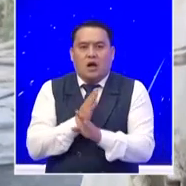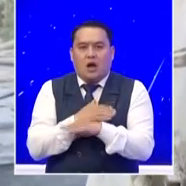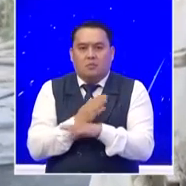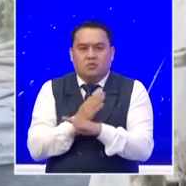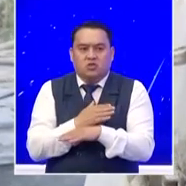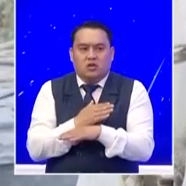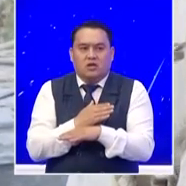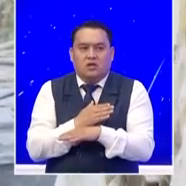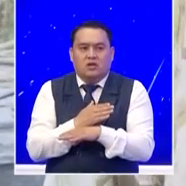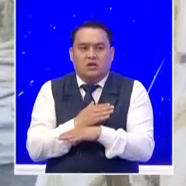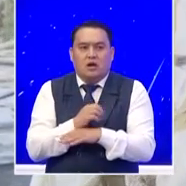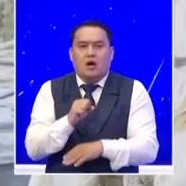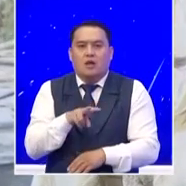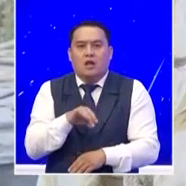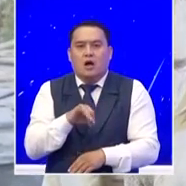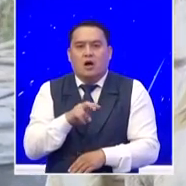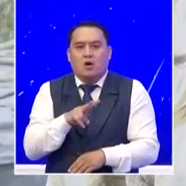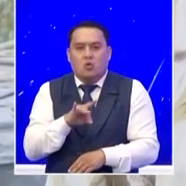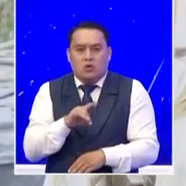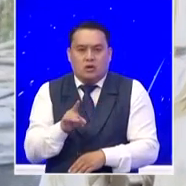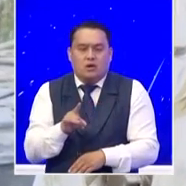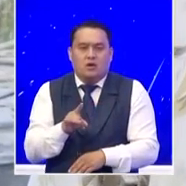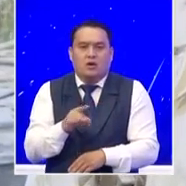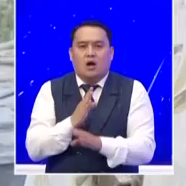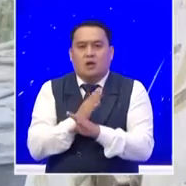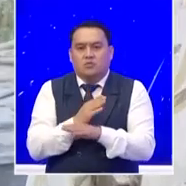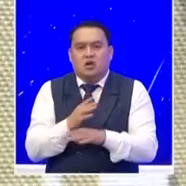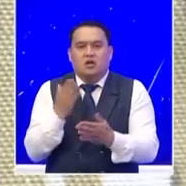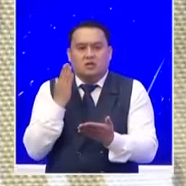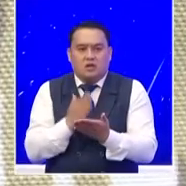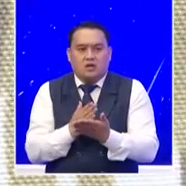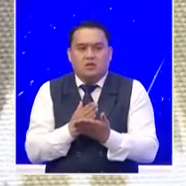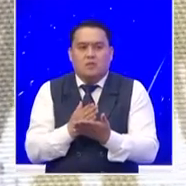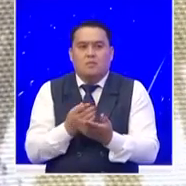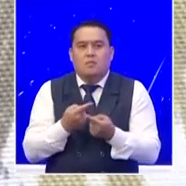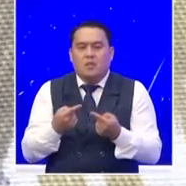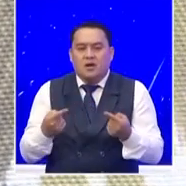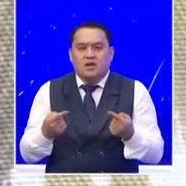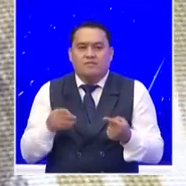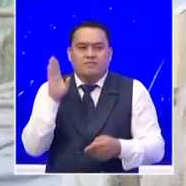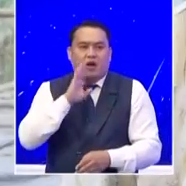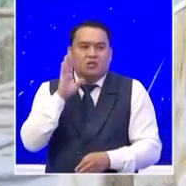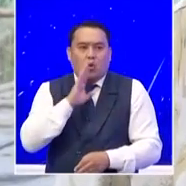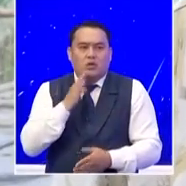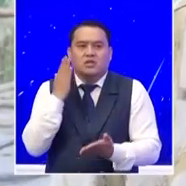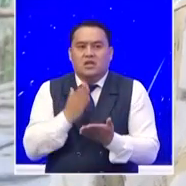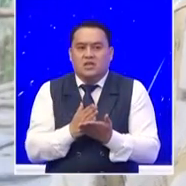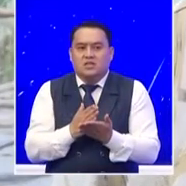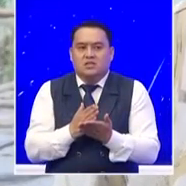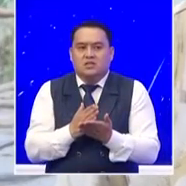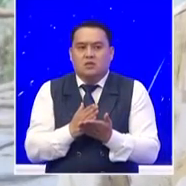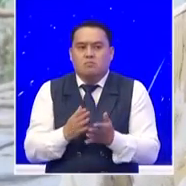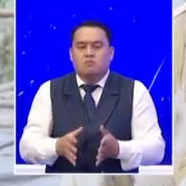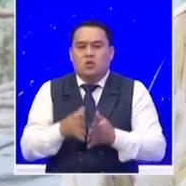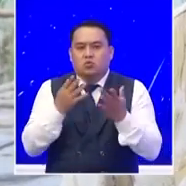Копчегайском НВХ, в Алакульском НВХ, которые производят непосредственно мальков. В данных этих водоемах производится очень